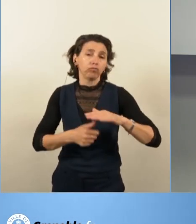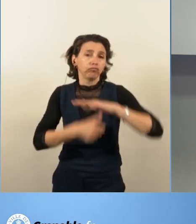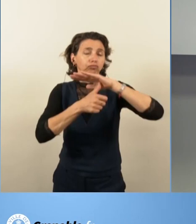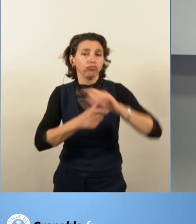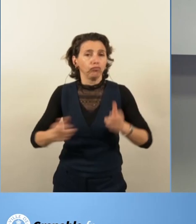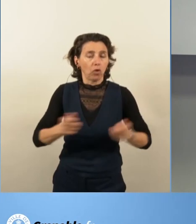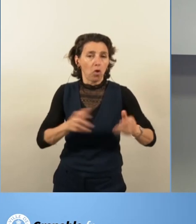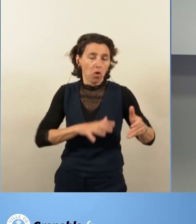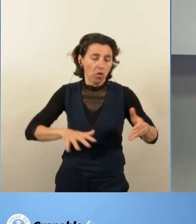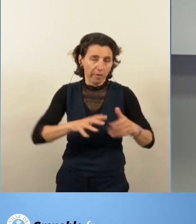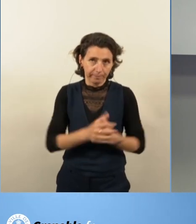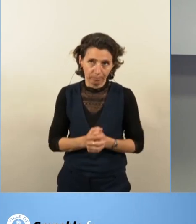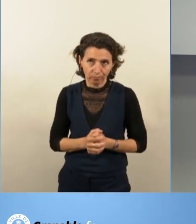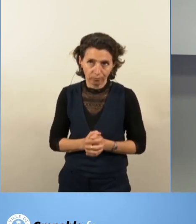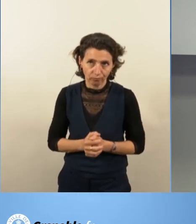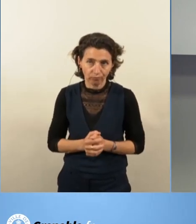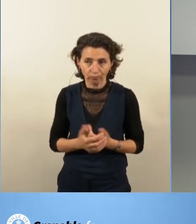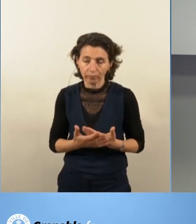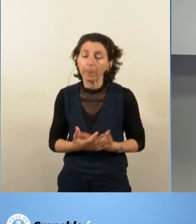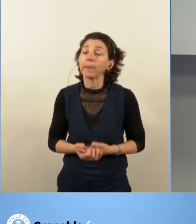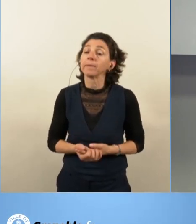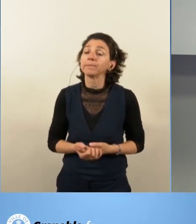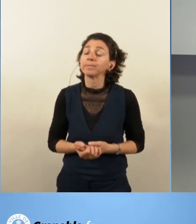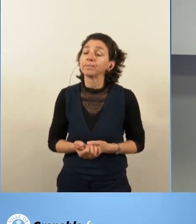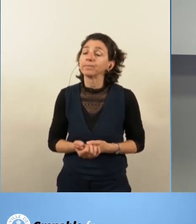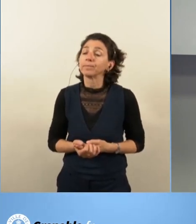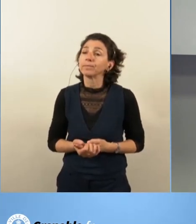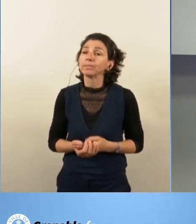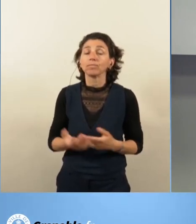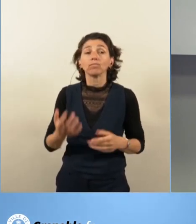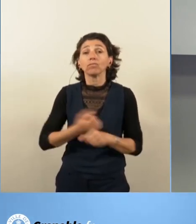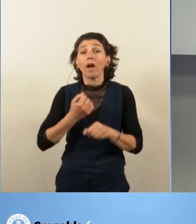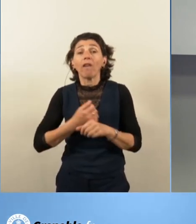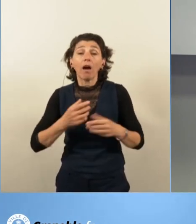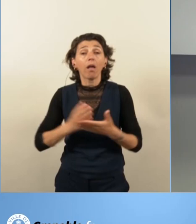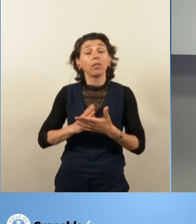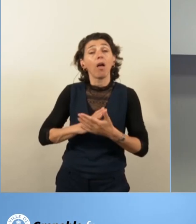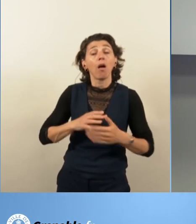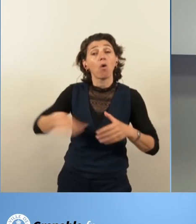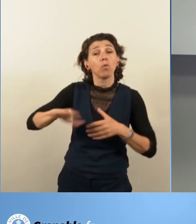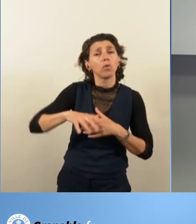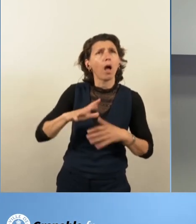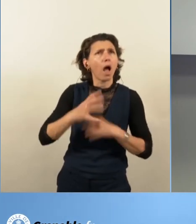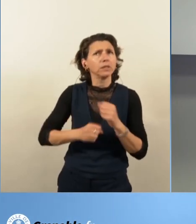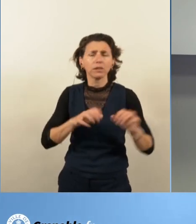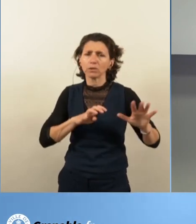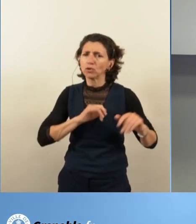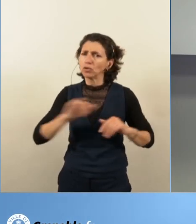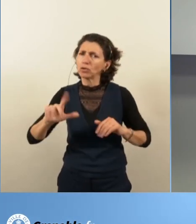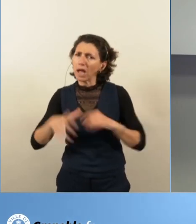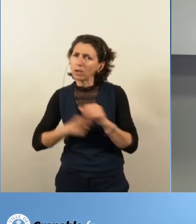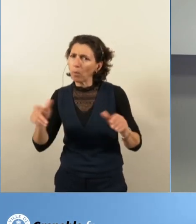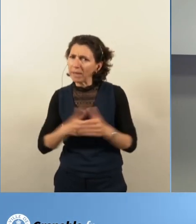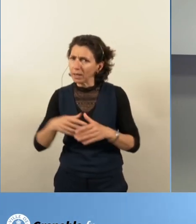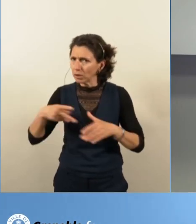majeur au travail intercommunal à la fin des années 90 au début des années 2000 à l'époque où il y avait les financements de